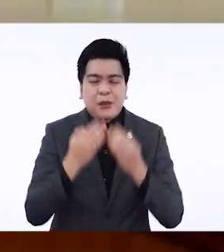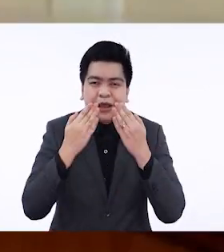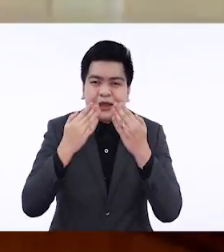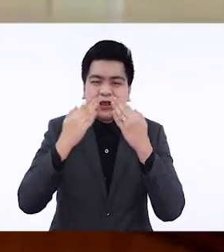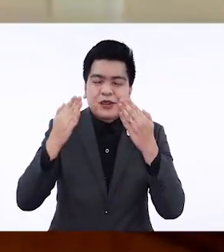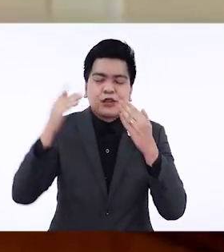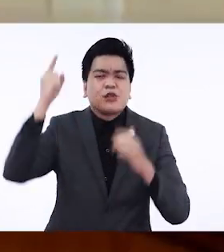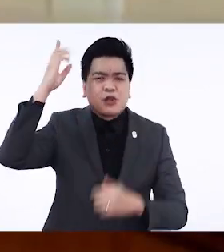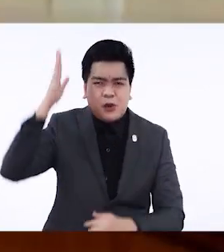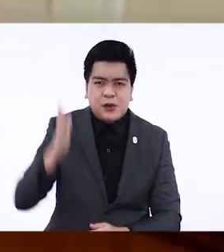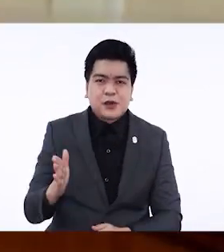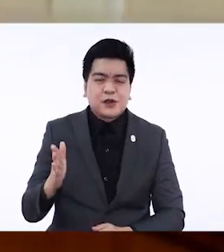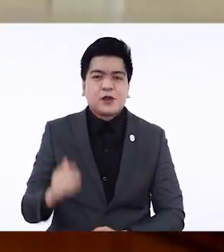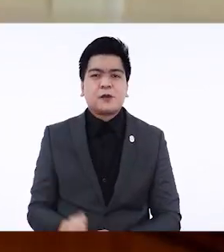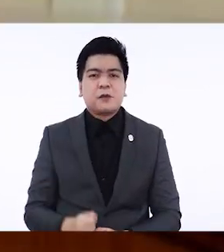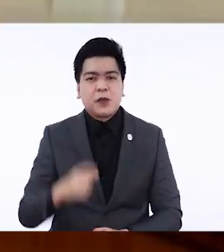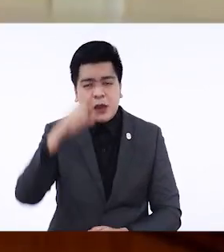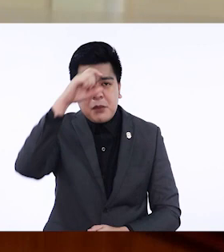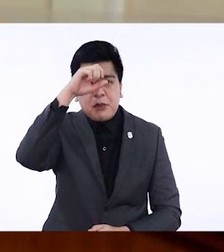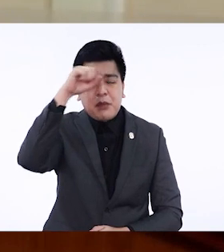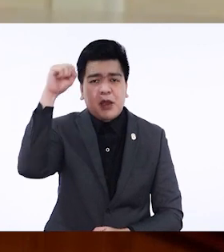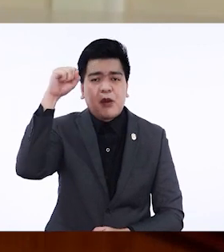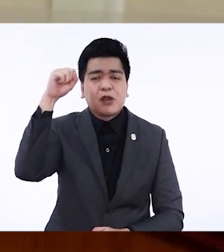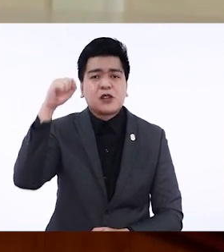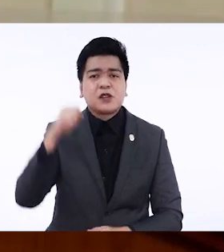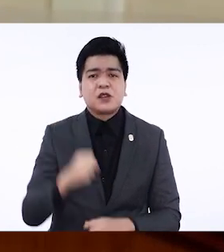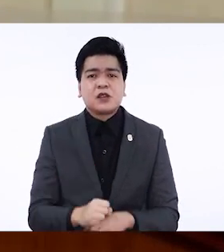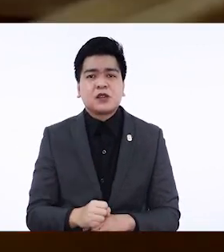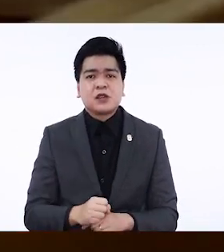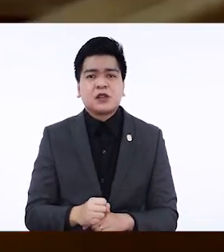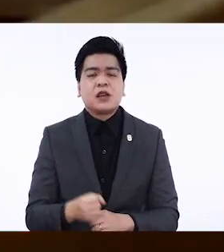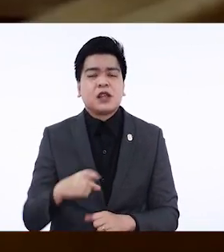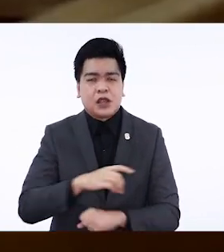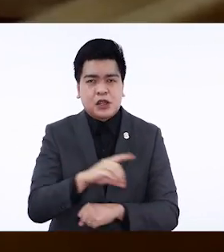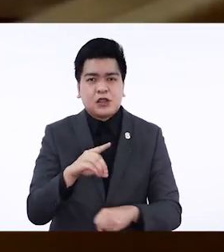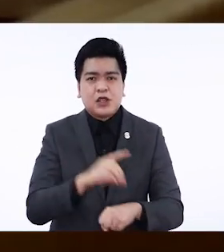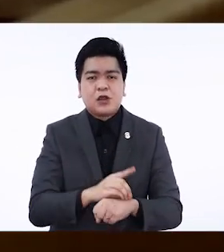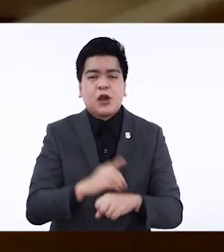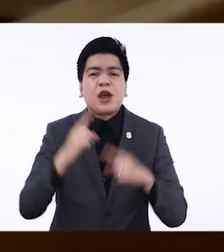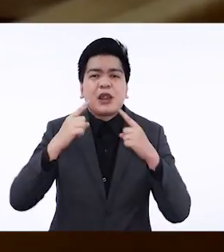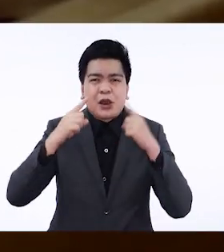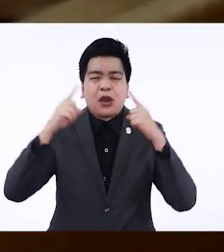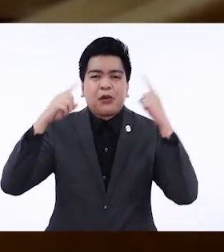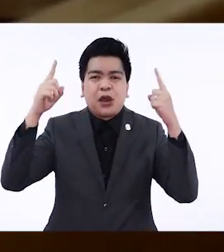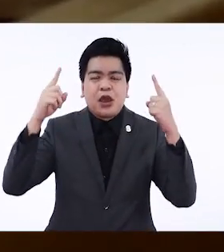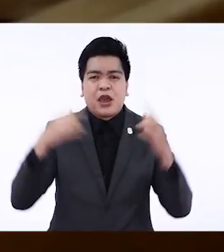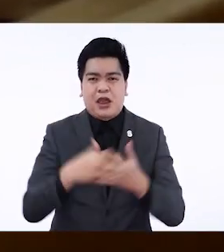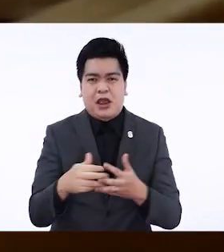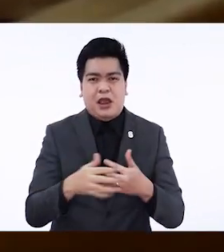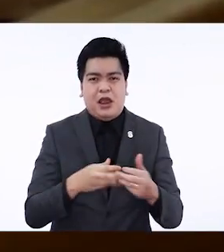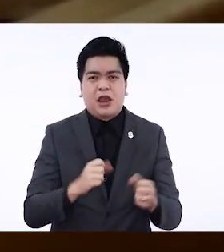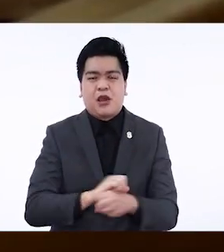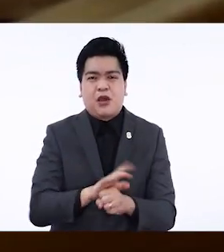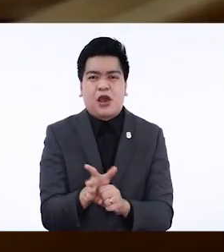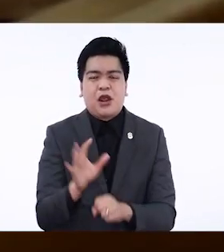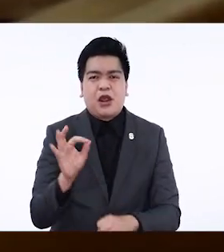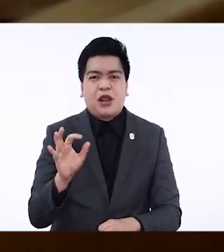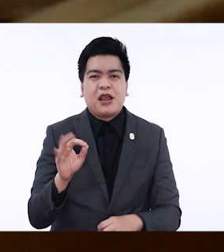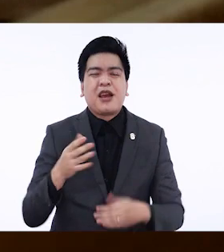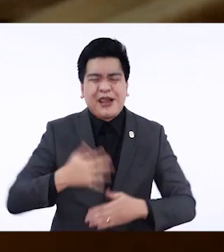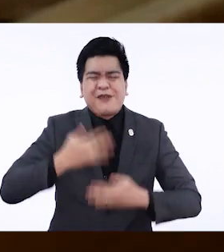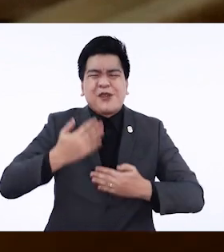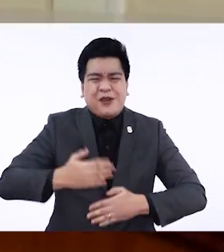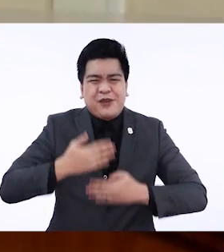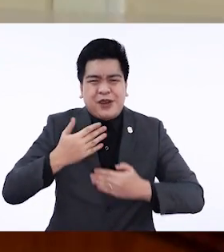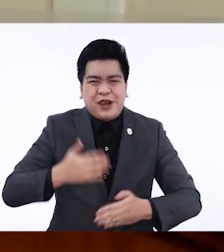una sa Panginoon Diyos pagkat nagawa ng ating distrito ang tagumpay sa kabila ng kalagayan ng Panginoon Diyos. Maligayang